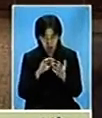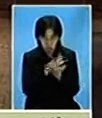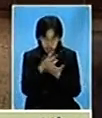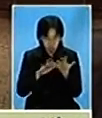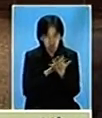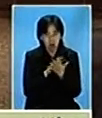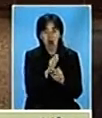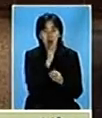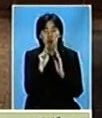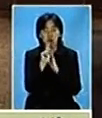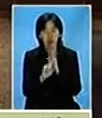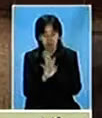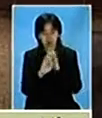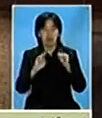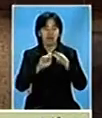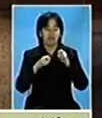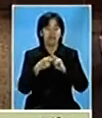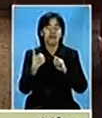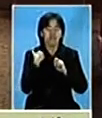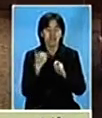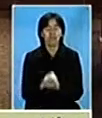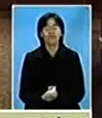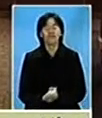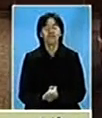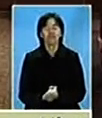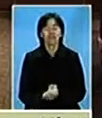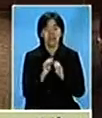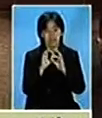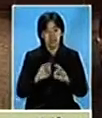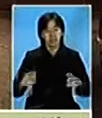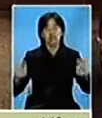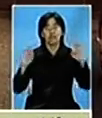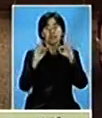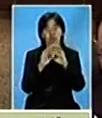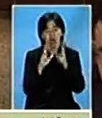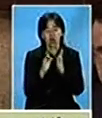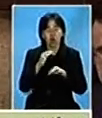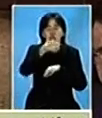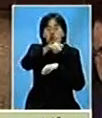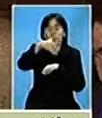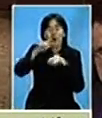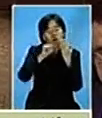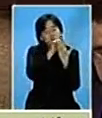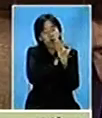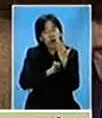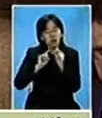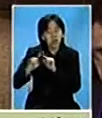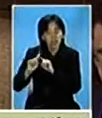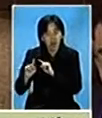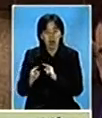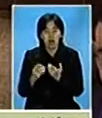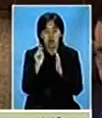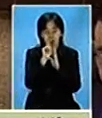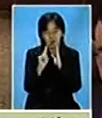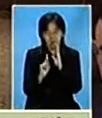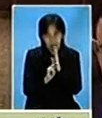การยกเลิกกฎหมายแล้วที่สำคัญที่สุดนะครับผู้ที่อยู่ห่างไกลออกไปเนี่ยการที่จะหากฎหม